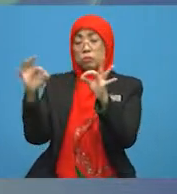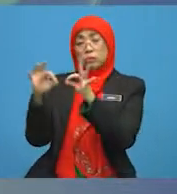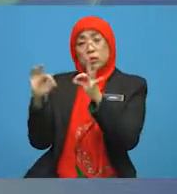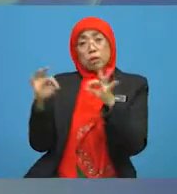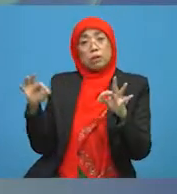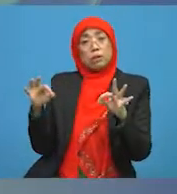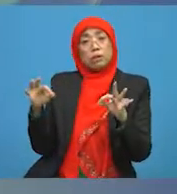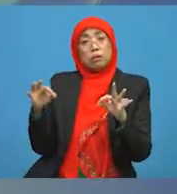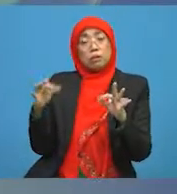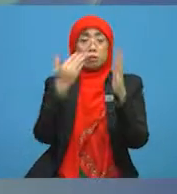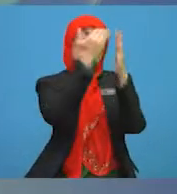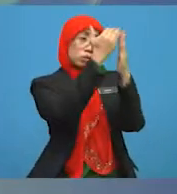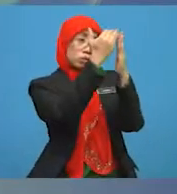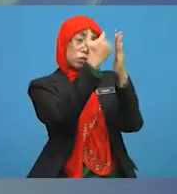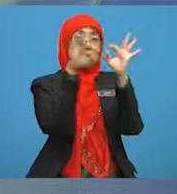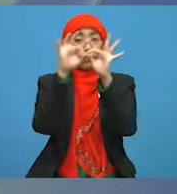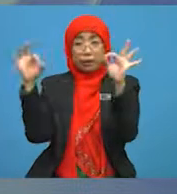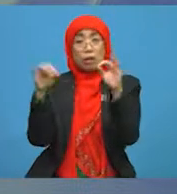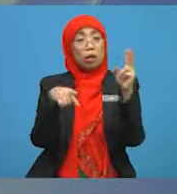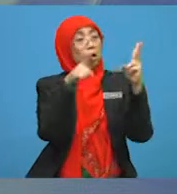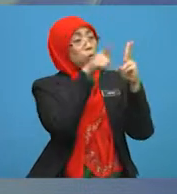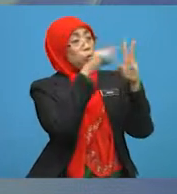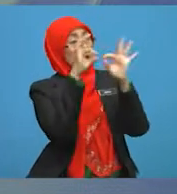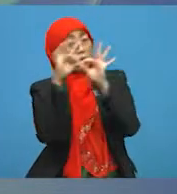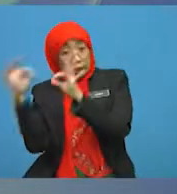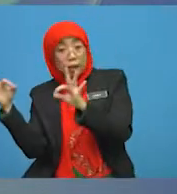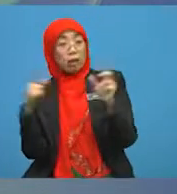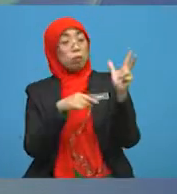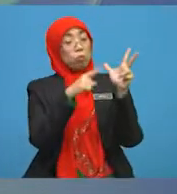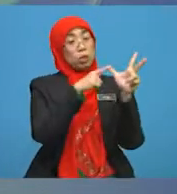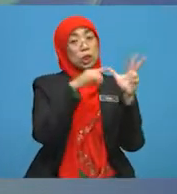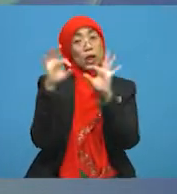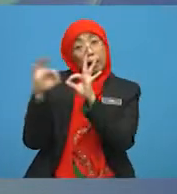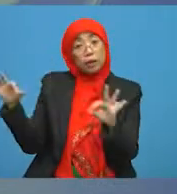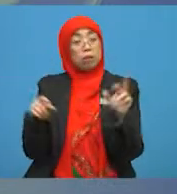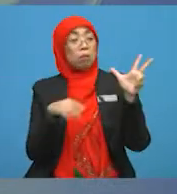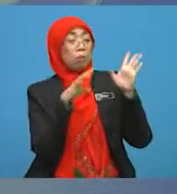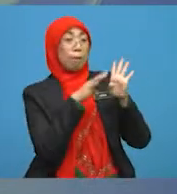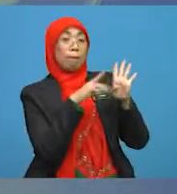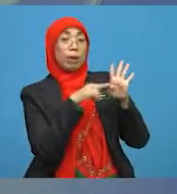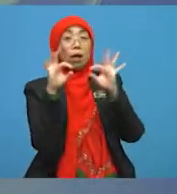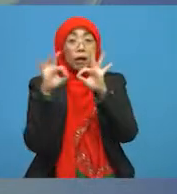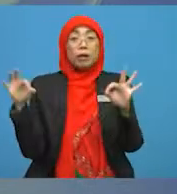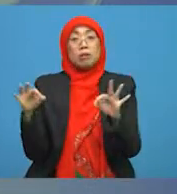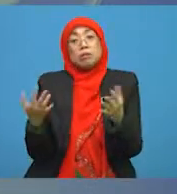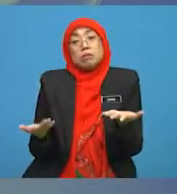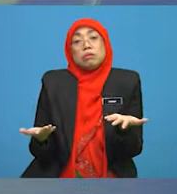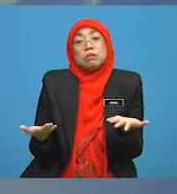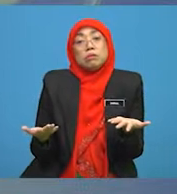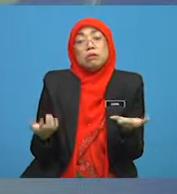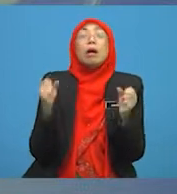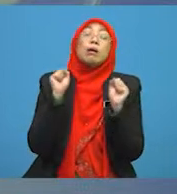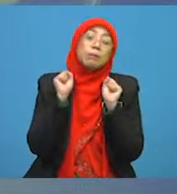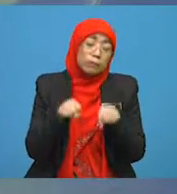Berdasarkan contoh-contoh ayat itu tadi, cikgu berharap para pelajar telah dapat memahami polisemi dengan baik.